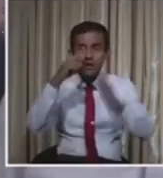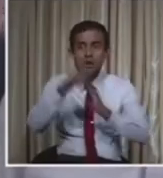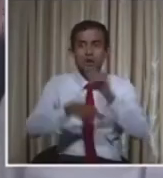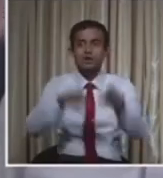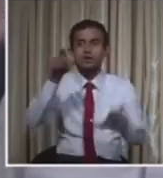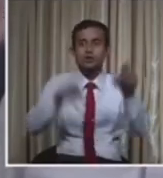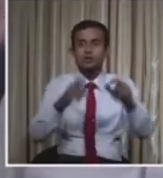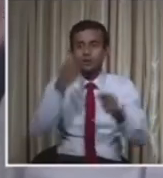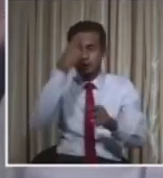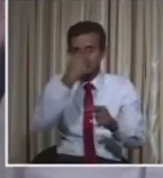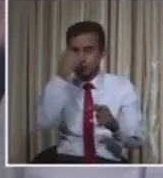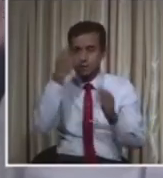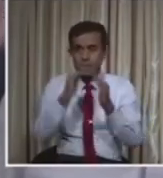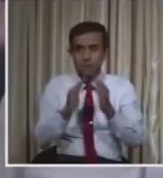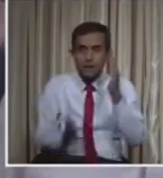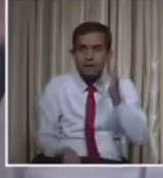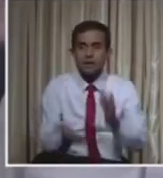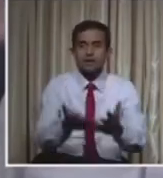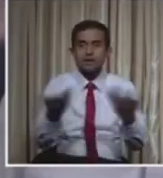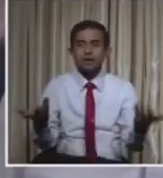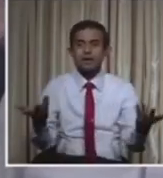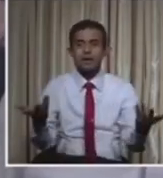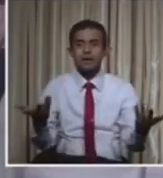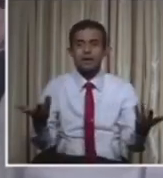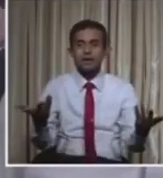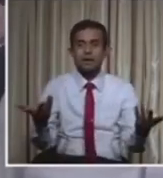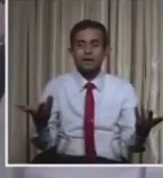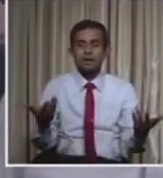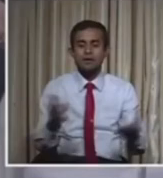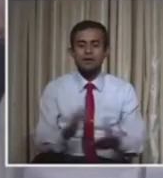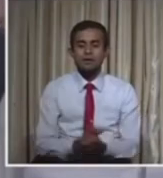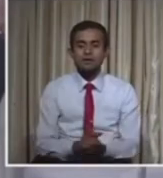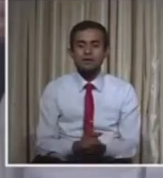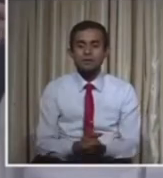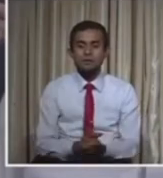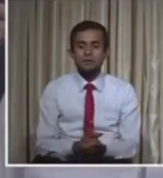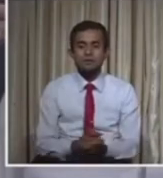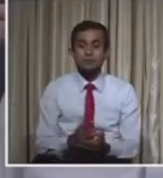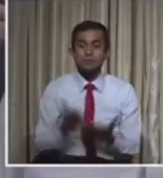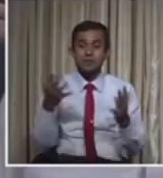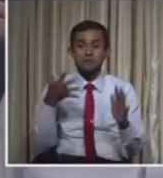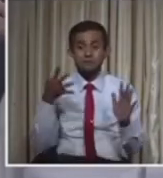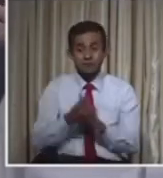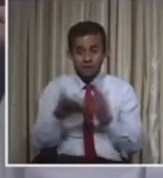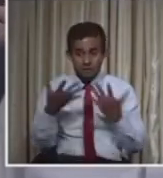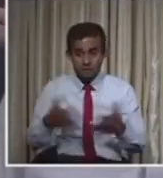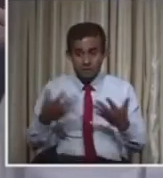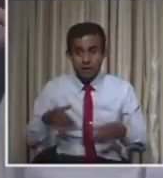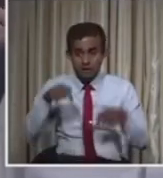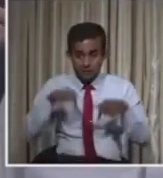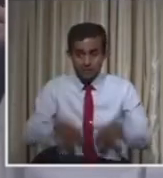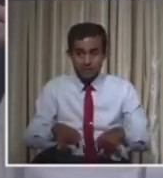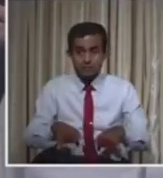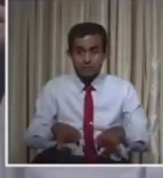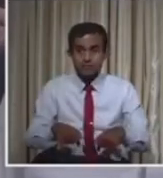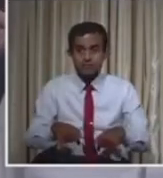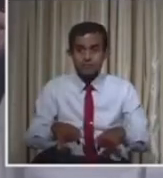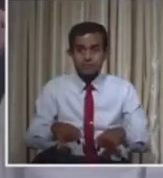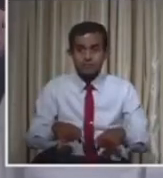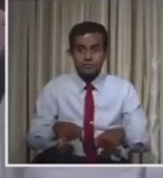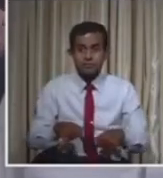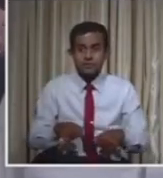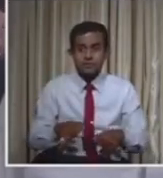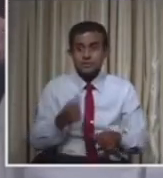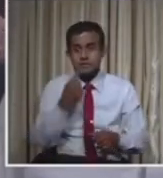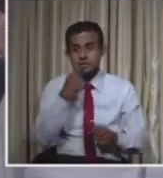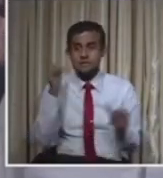මිනිස්සු එනම් පල්ලි යන්නේ නැහැ කරු කතානායකතුමනි එහෙමයි සිද්ධ වුණේ එනිසා එච්චර වැරදි කළා දැන් ආපහු සුදුවත